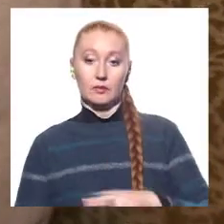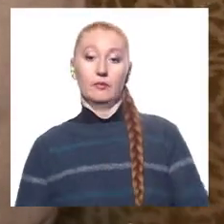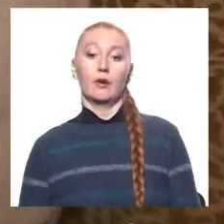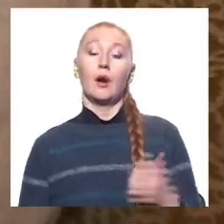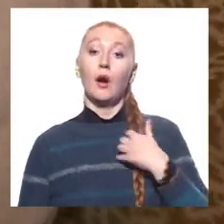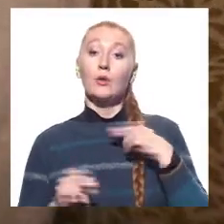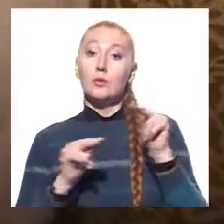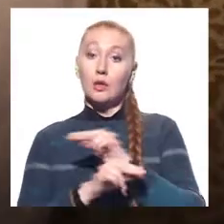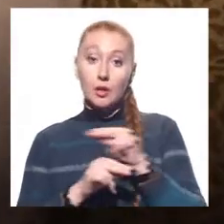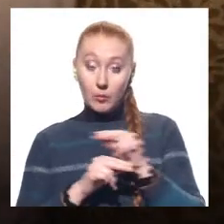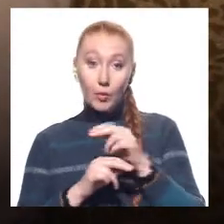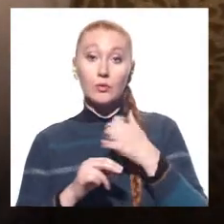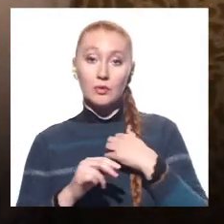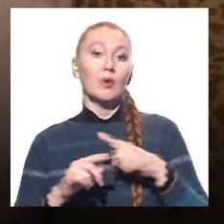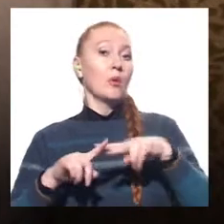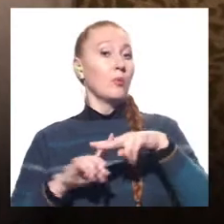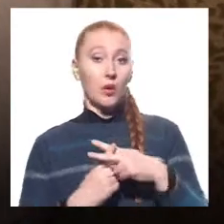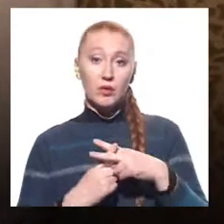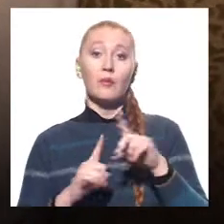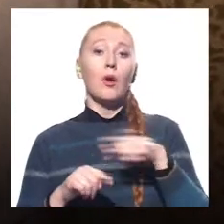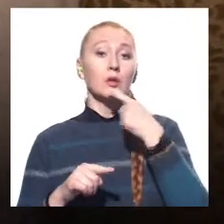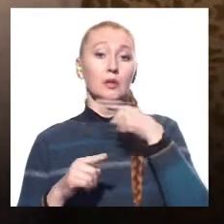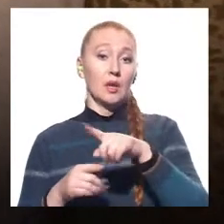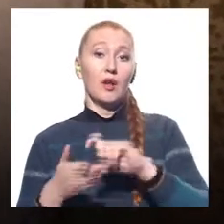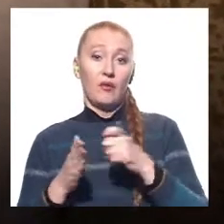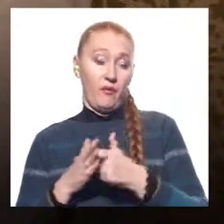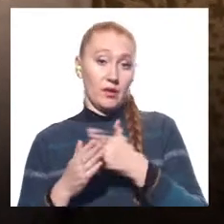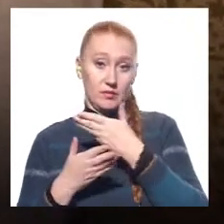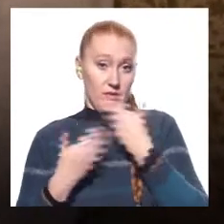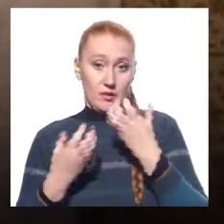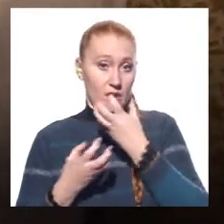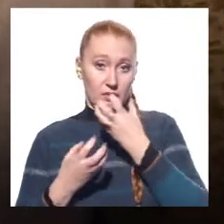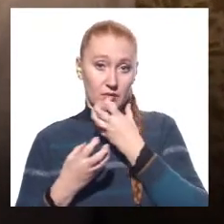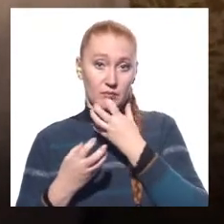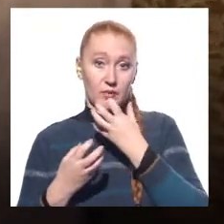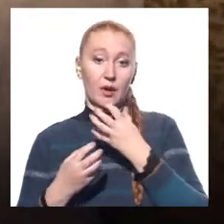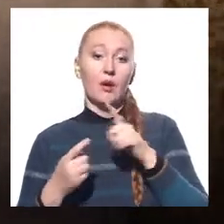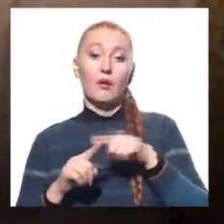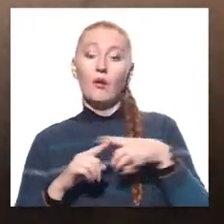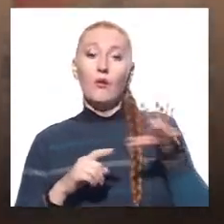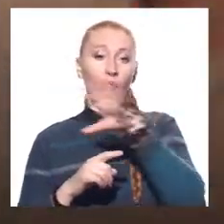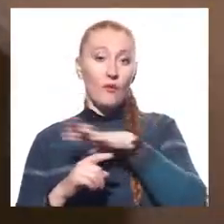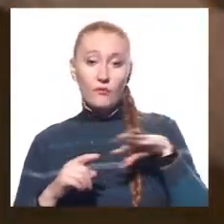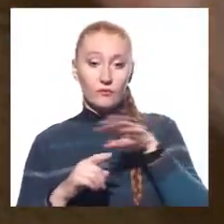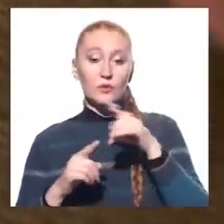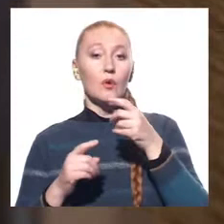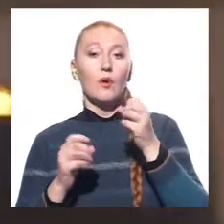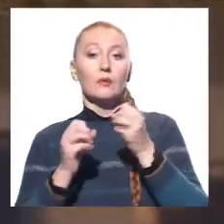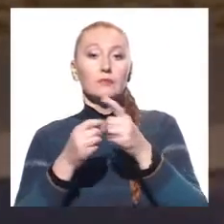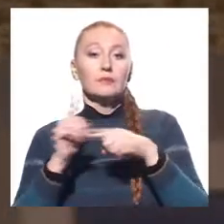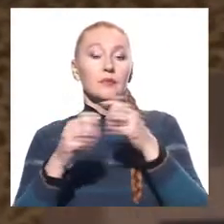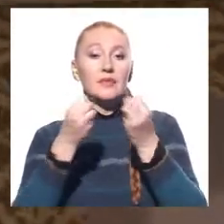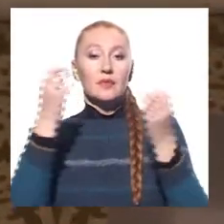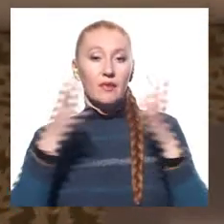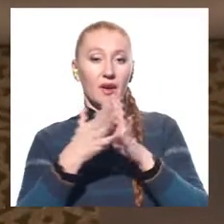ремонт, то навіть не закінчили. Казали, в квартирі тепло, ну геть тепло, дивіться все. У нас геть буквально все поцвіло. У нас маленька